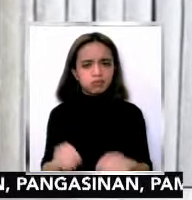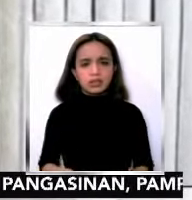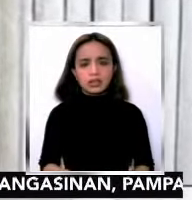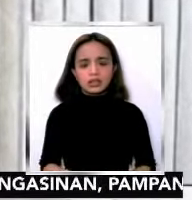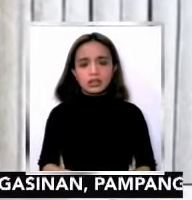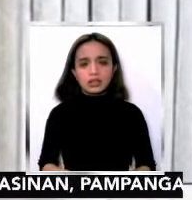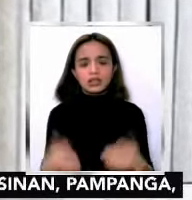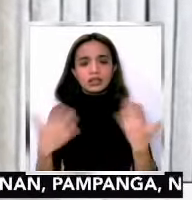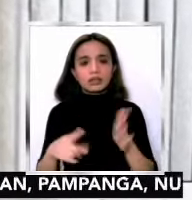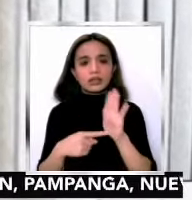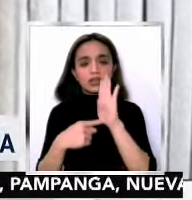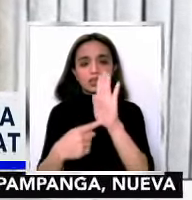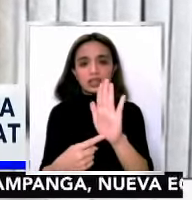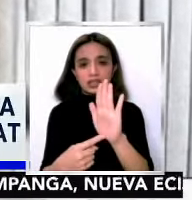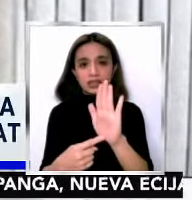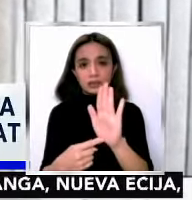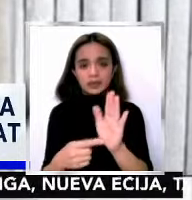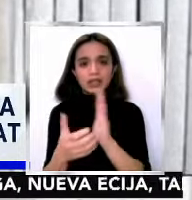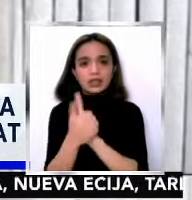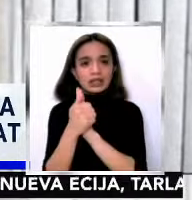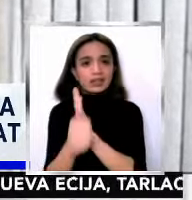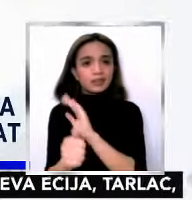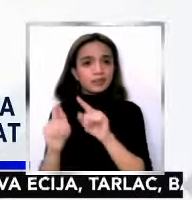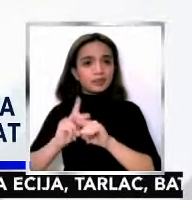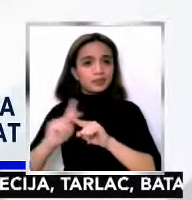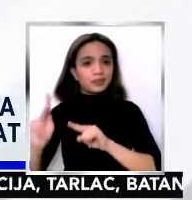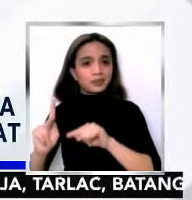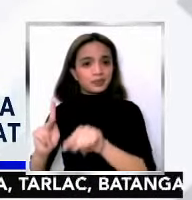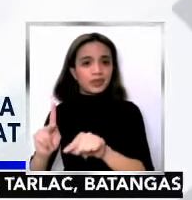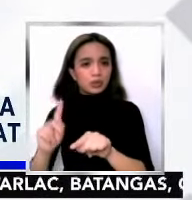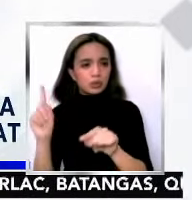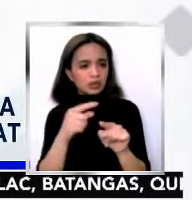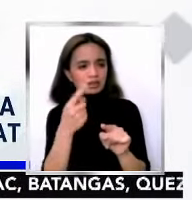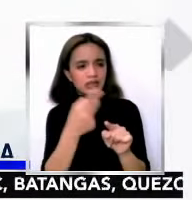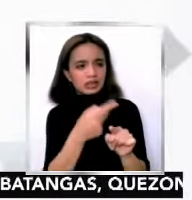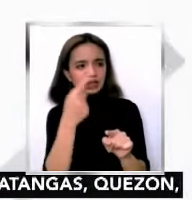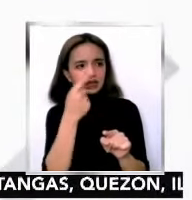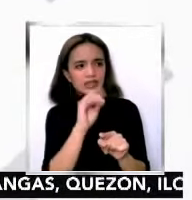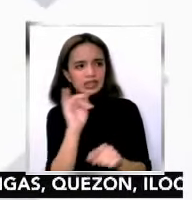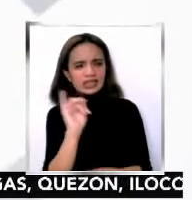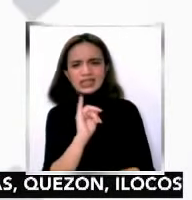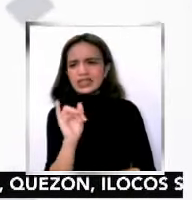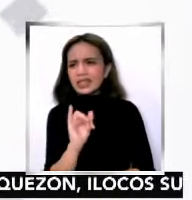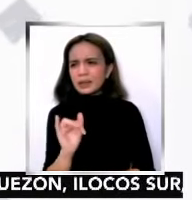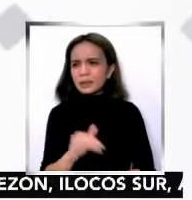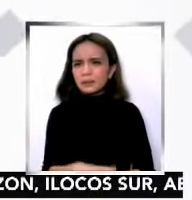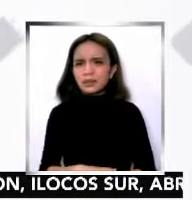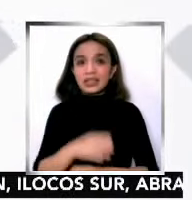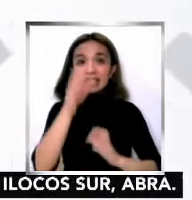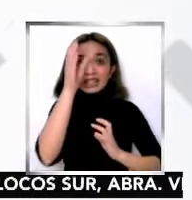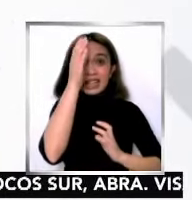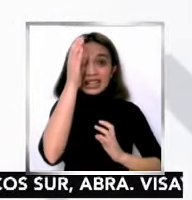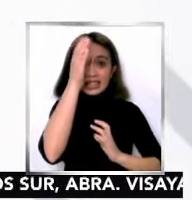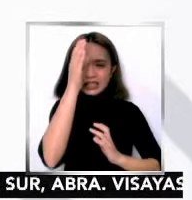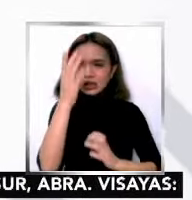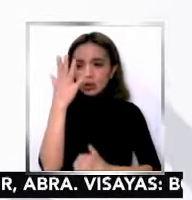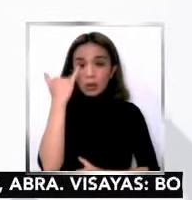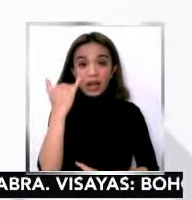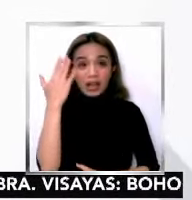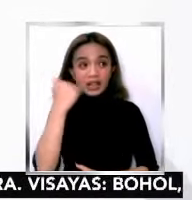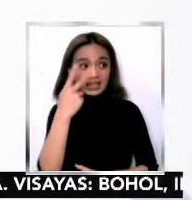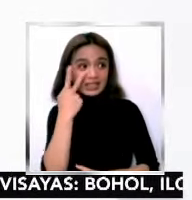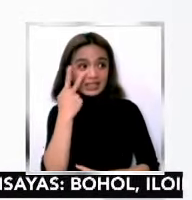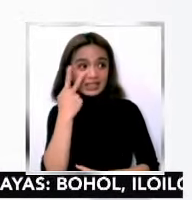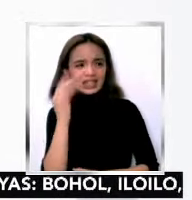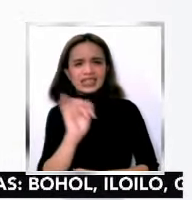sa infectious disease expert ang kondisyon ni Mang Guillermo. Mukha siyang cancer. Bakit ko nasabi, nakita mo yung parang